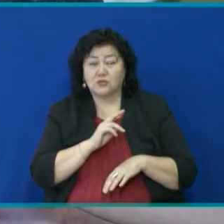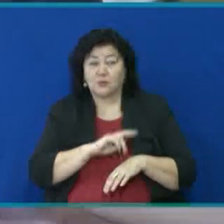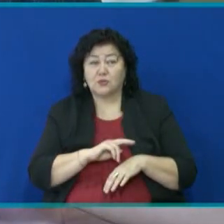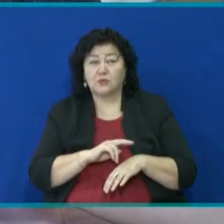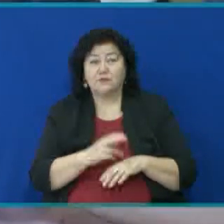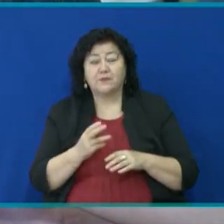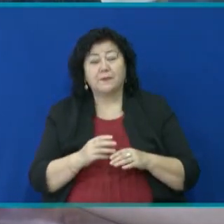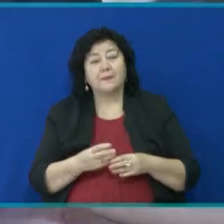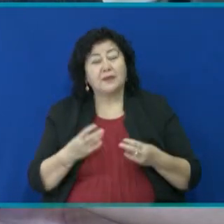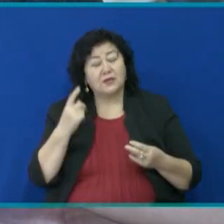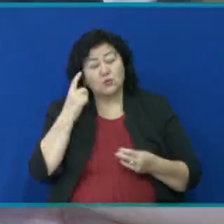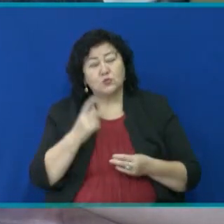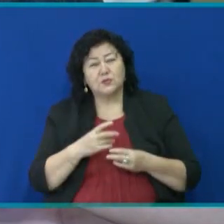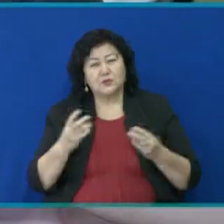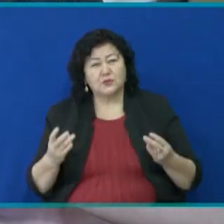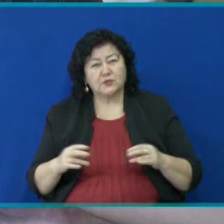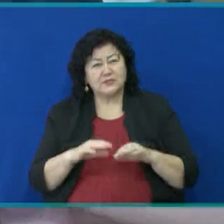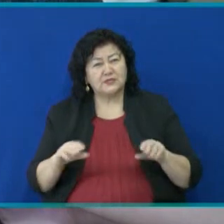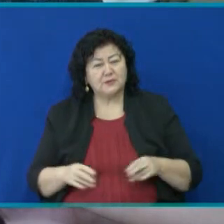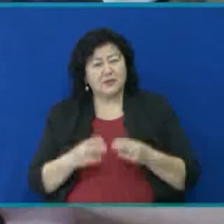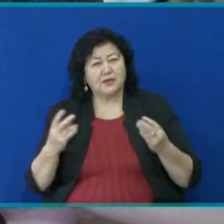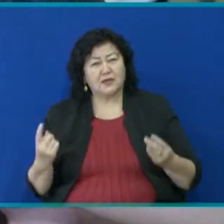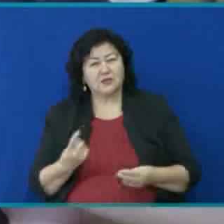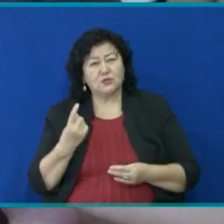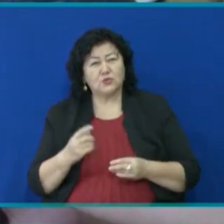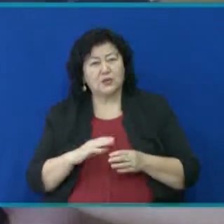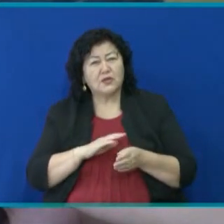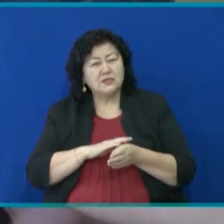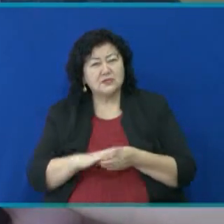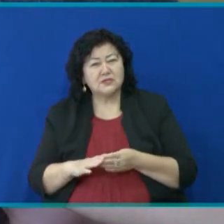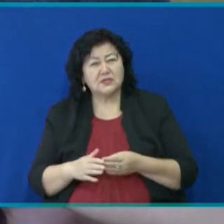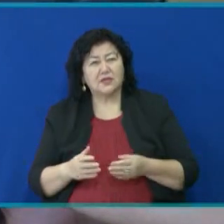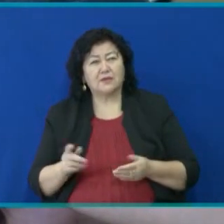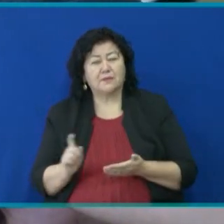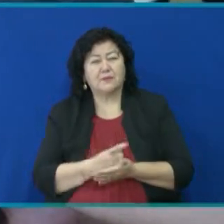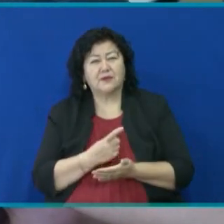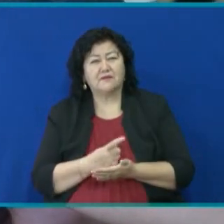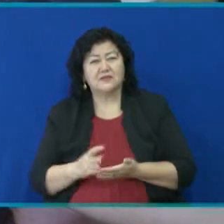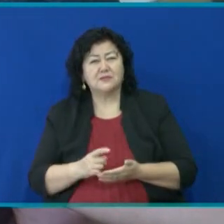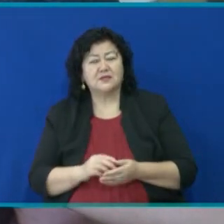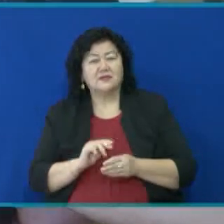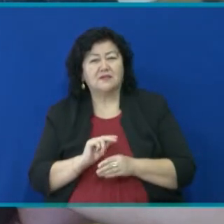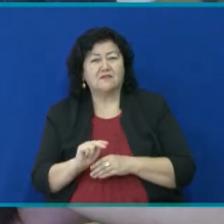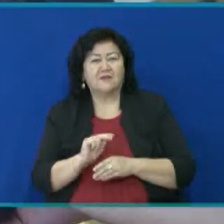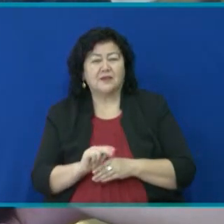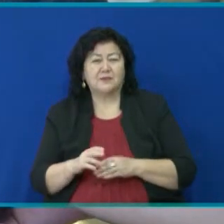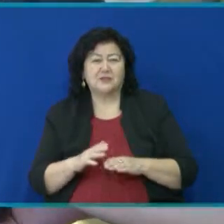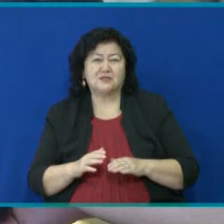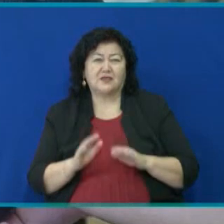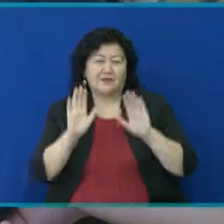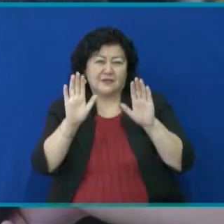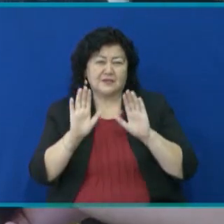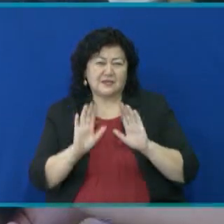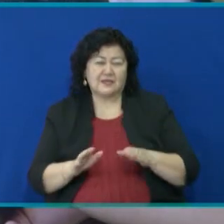Я думаю, семья должна быть одним целым, уважать друг друга. Мы воспитываем детей в духе национальных традиций. Я была очень удивлена,